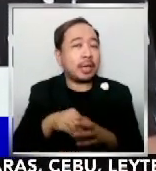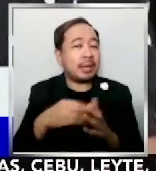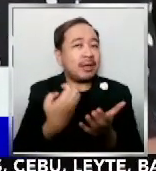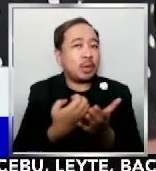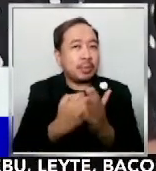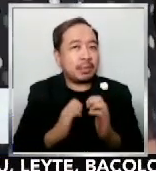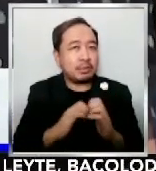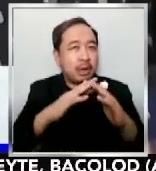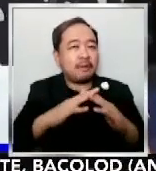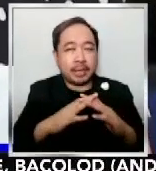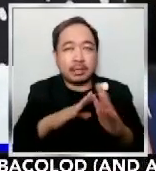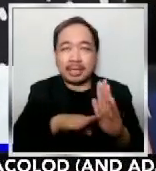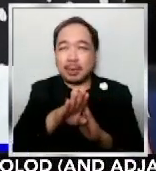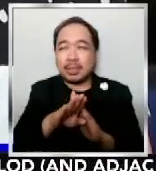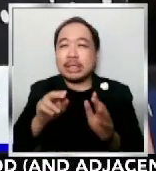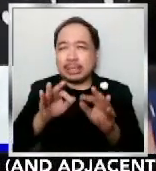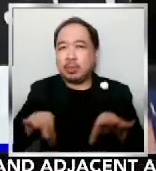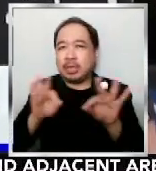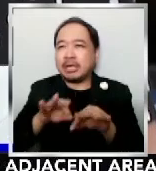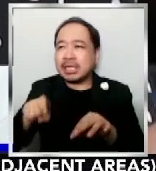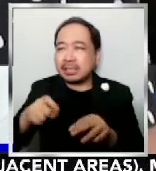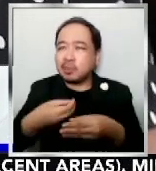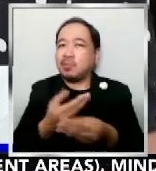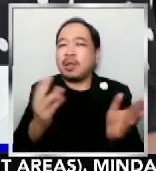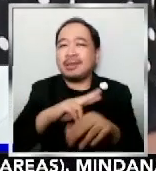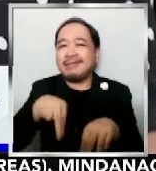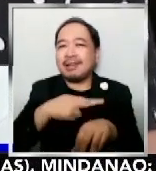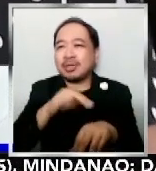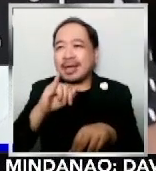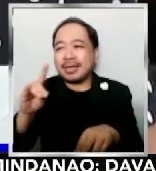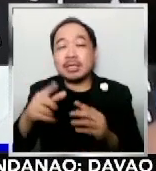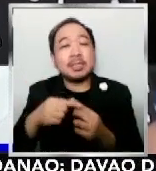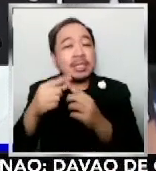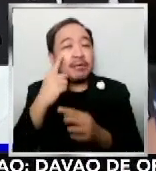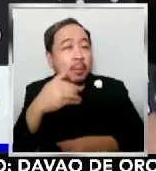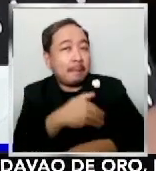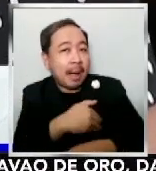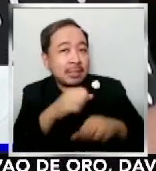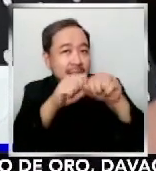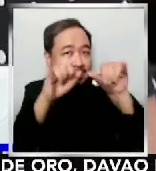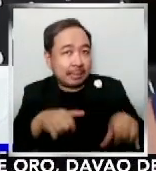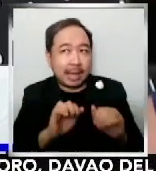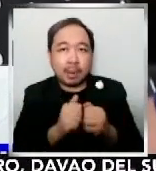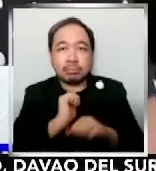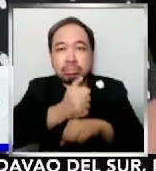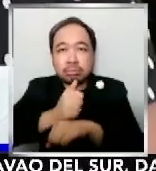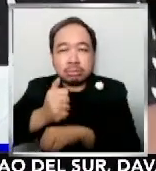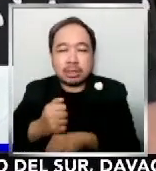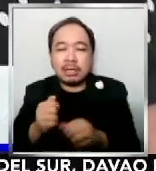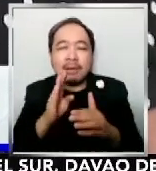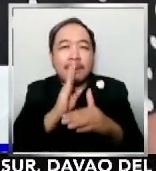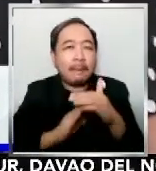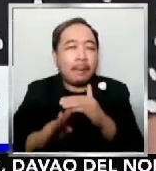necessary kasi yung national ID. Lalong-lalo na dun sa banking systems, pagtatayo ng mga maliliit na negosyo or kahit anumang